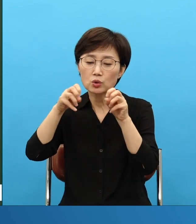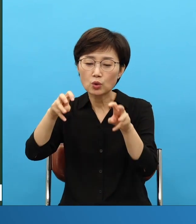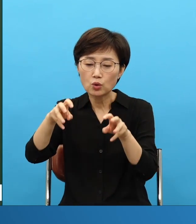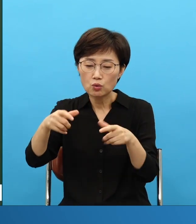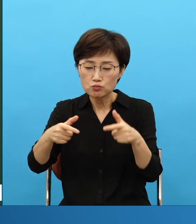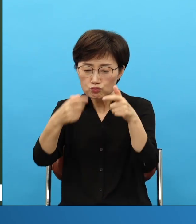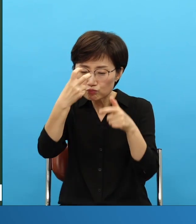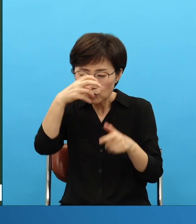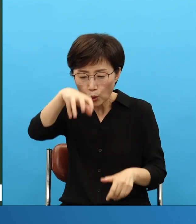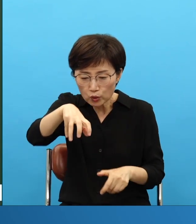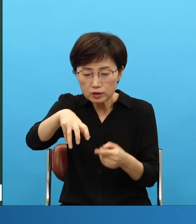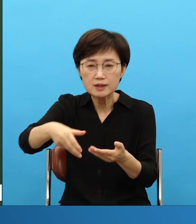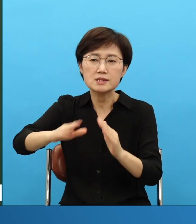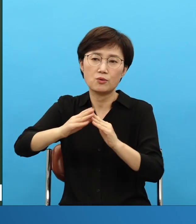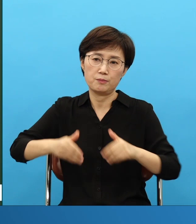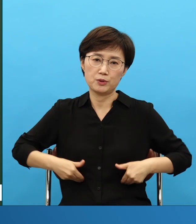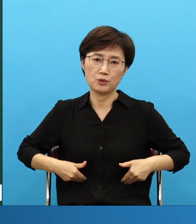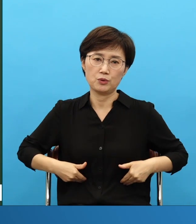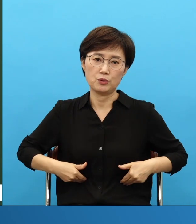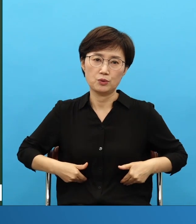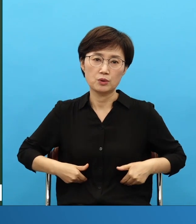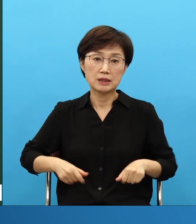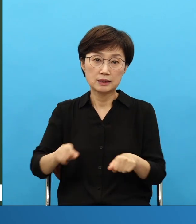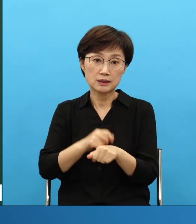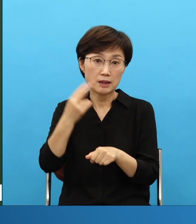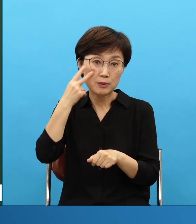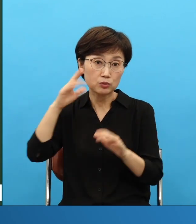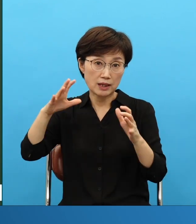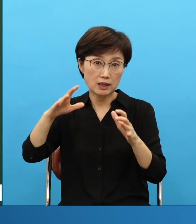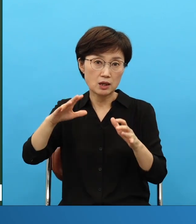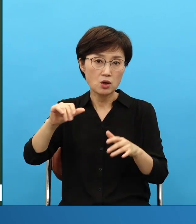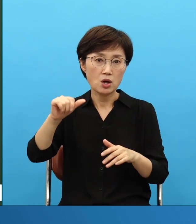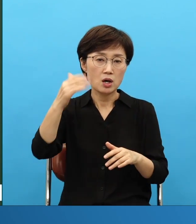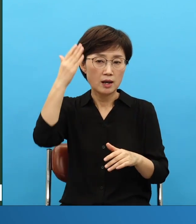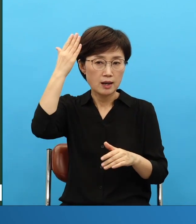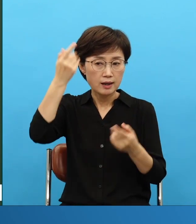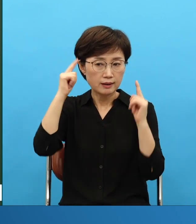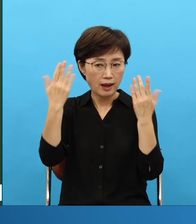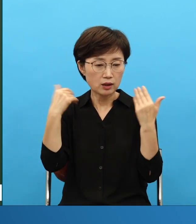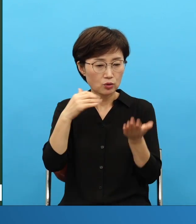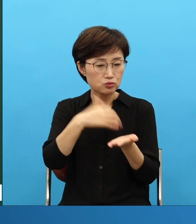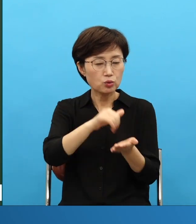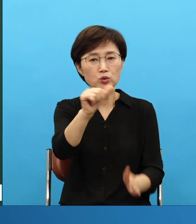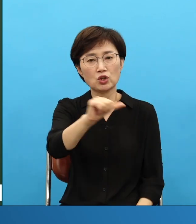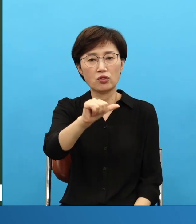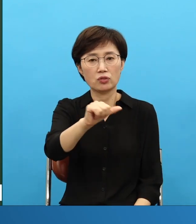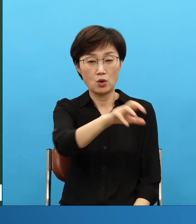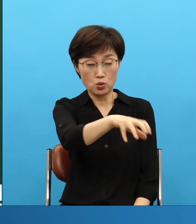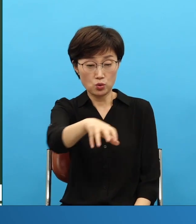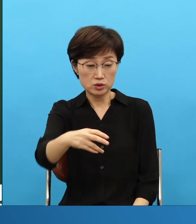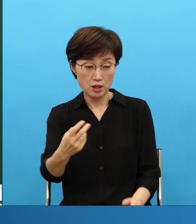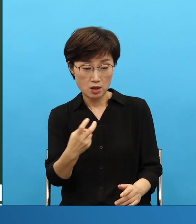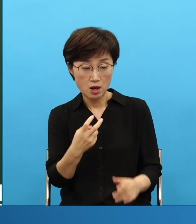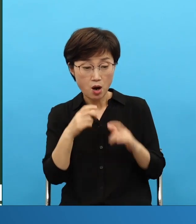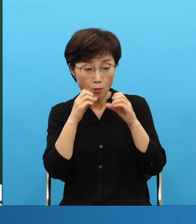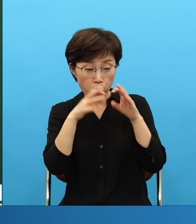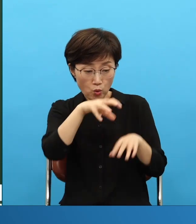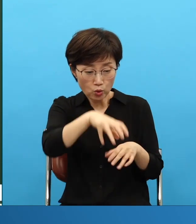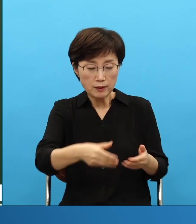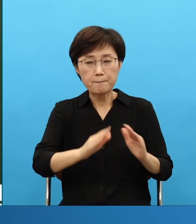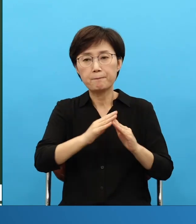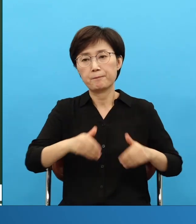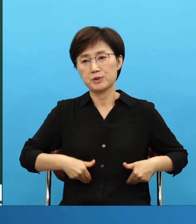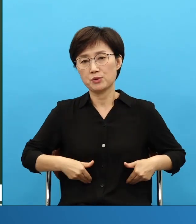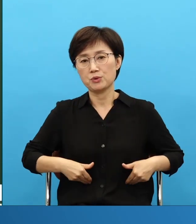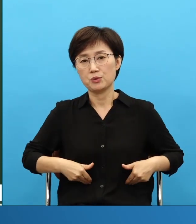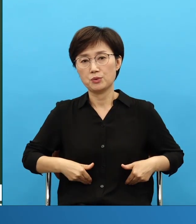만들어야 되는 겁니다. 특히 미국의 5,000개 대학에 절대망대 못 세우면 미국 복음화 못합니다.